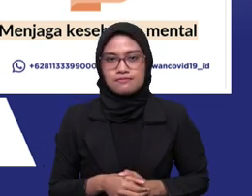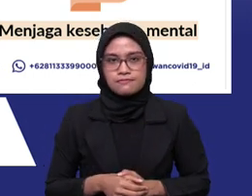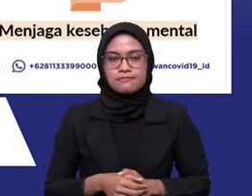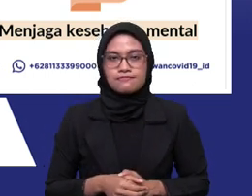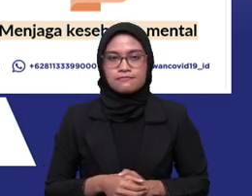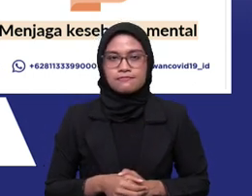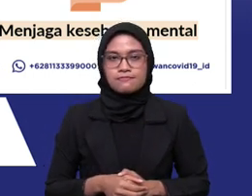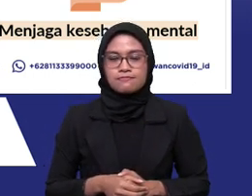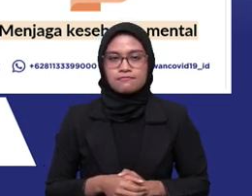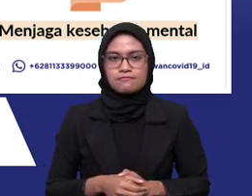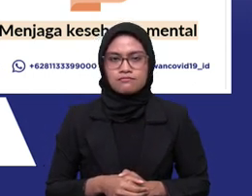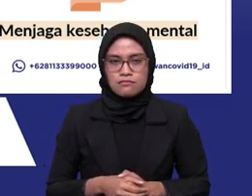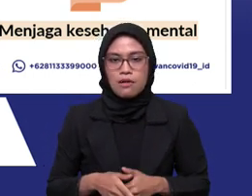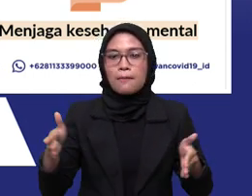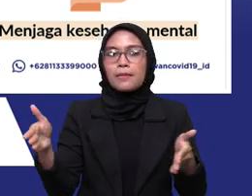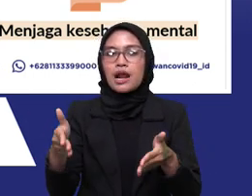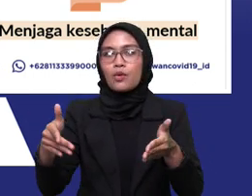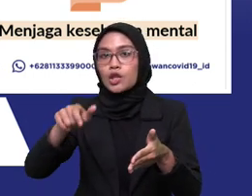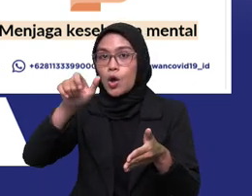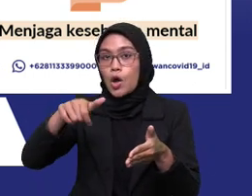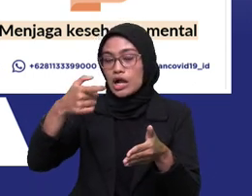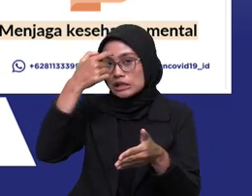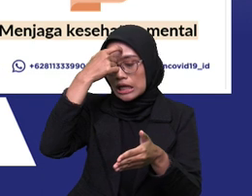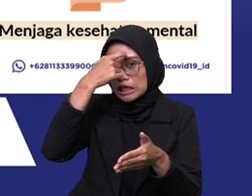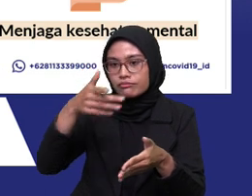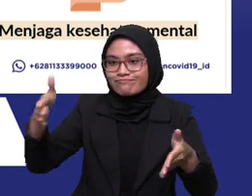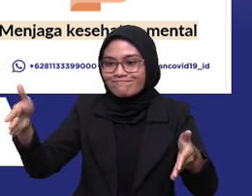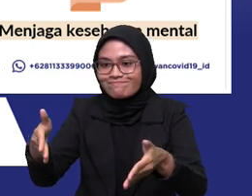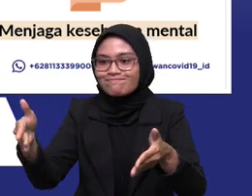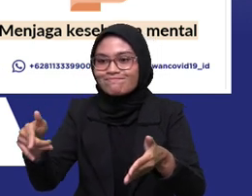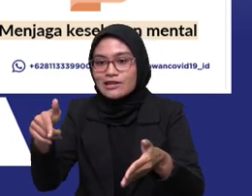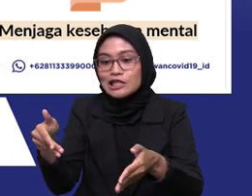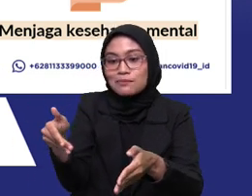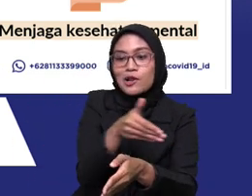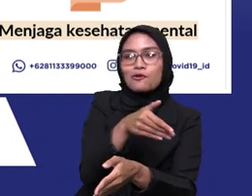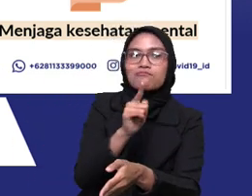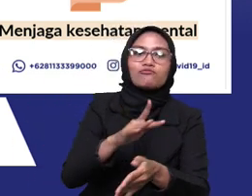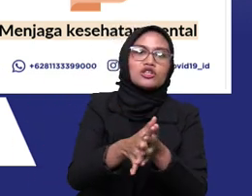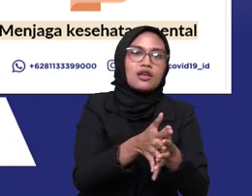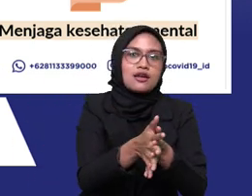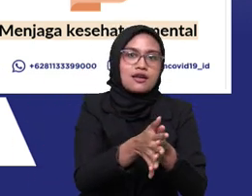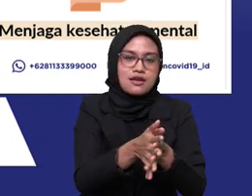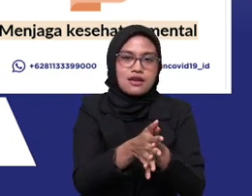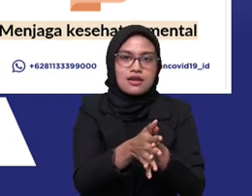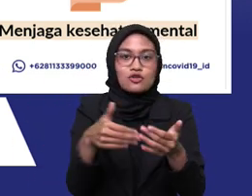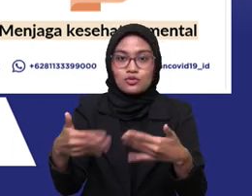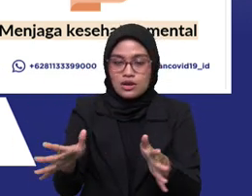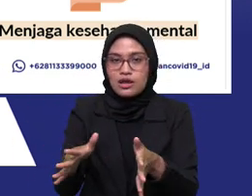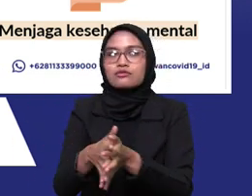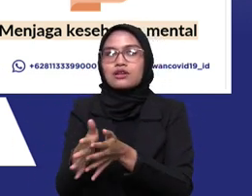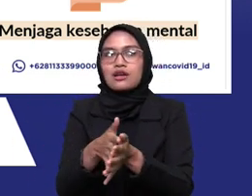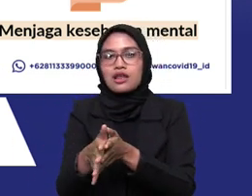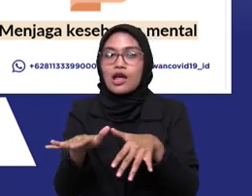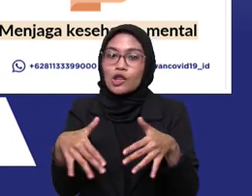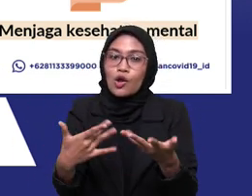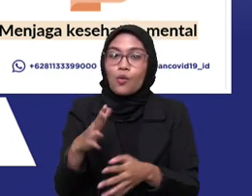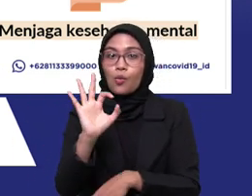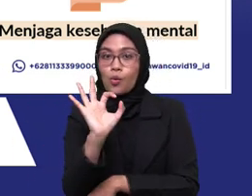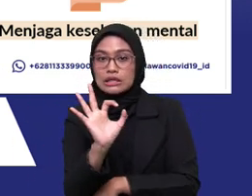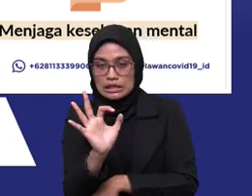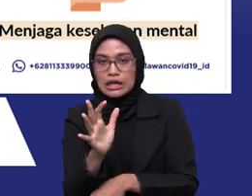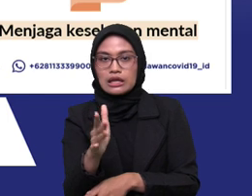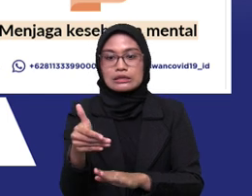setelah merawat orang yang sakit termasuk menyentuh luka yang kelima setelah menggunakan toilet yang keenam